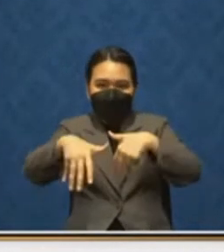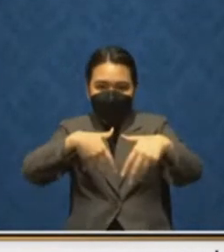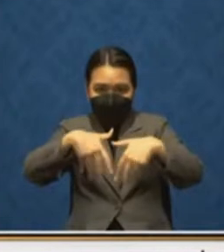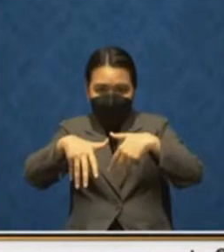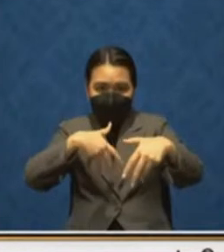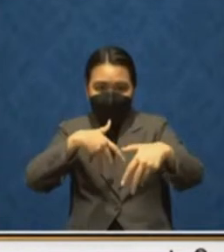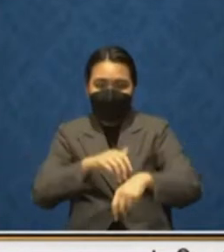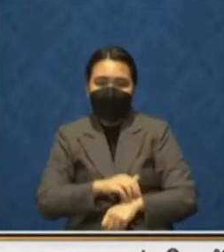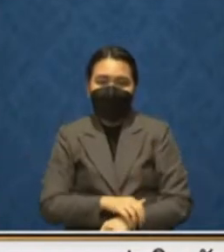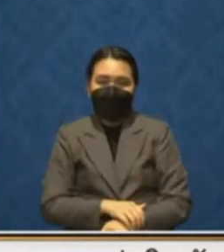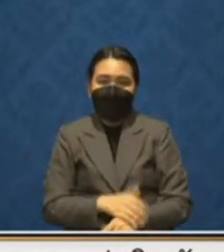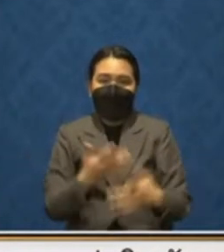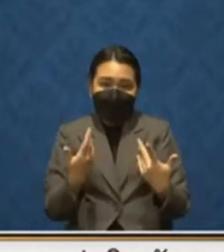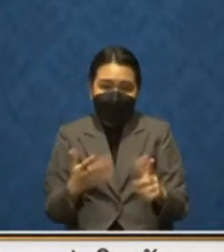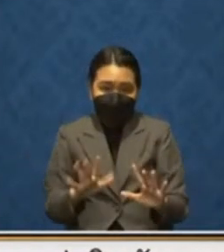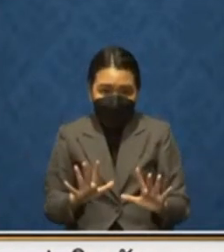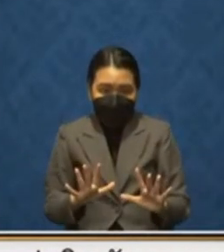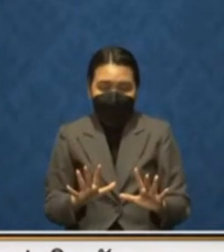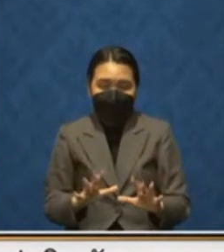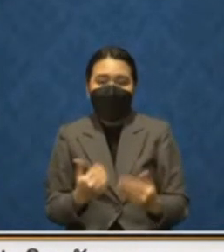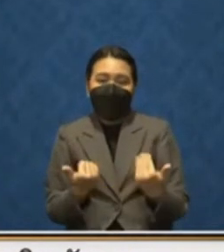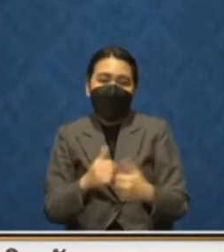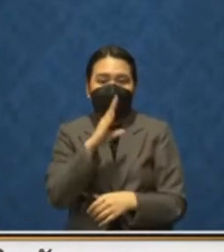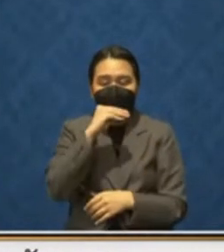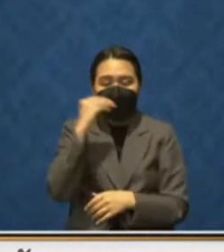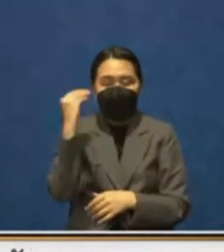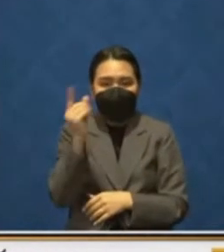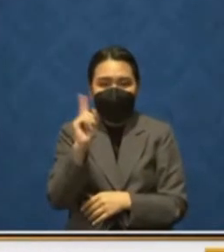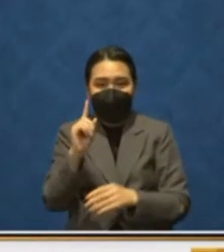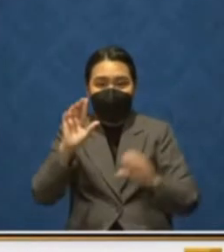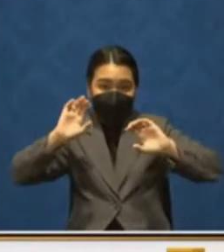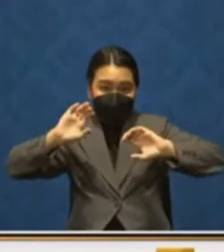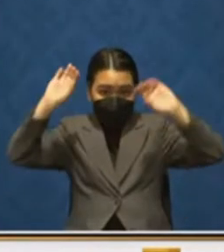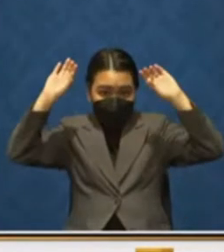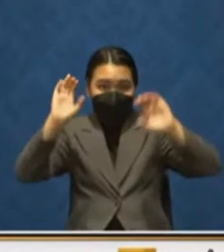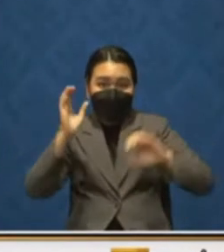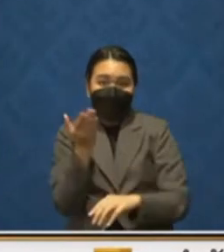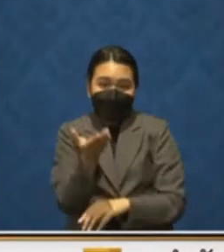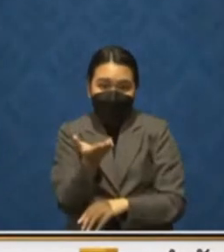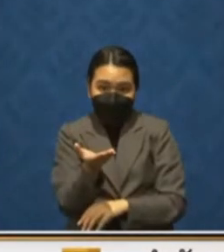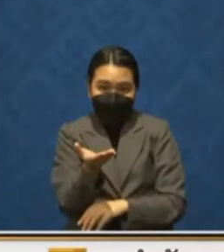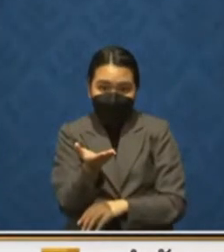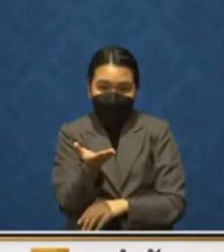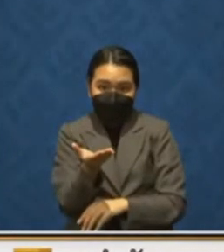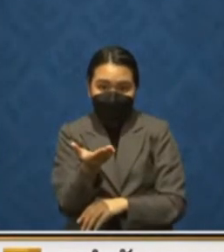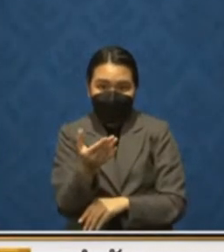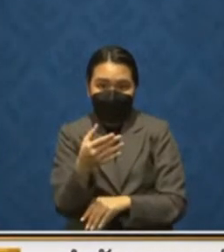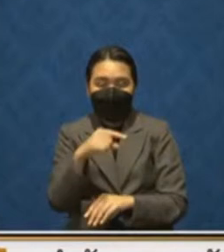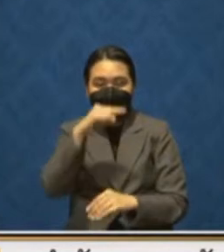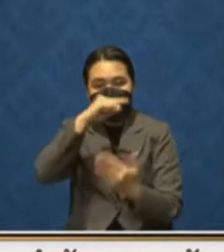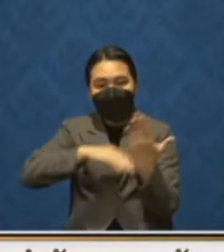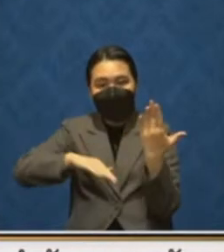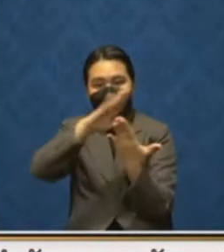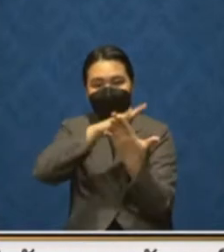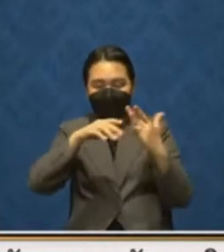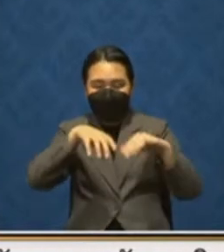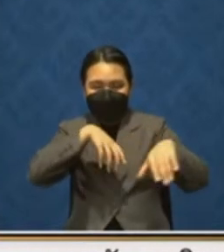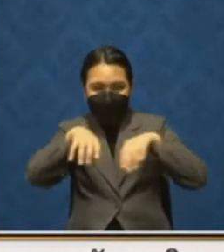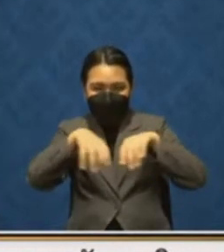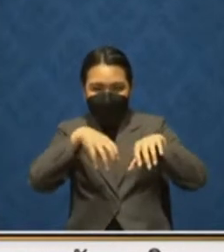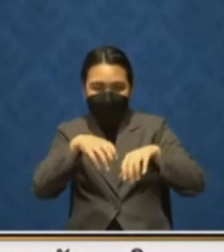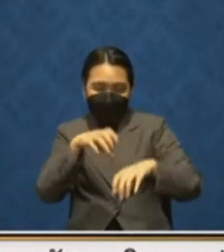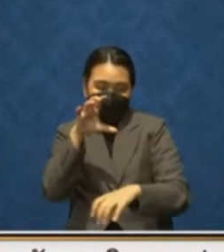ประเทศนี้จะมีการพูดกันว่ารัฐบาลนี้นะครับอ่าบริหารประเทศดีเป๊ะจน